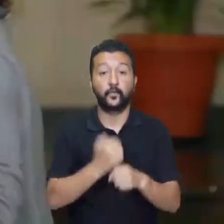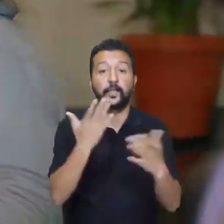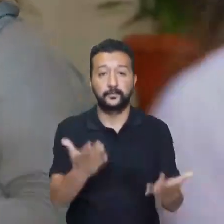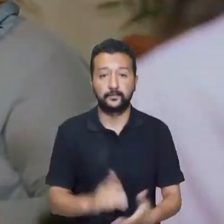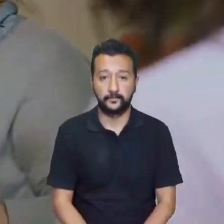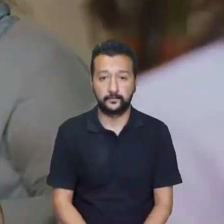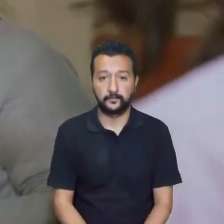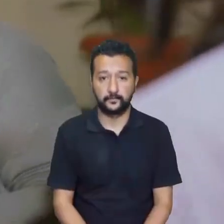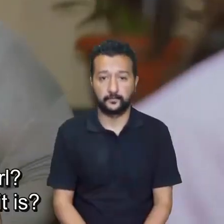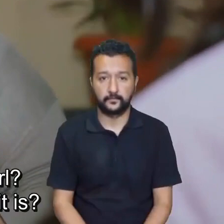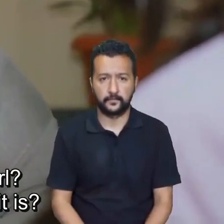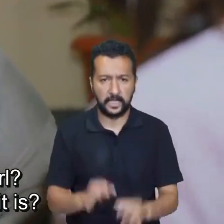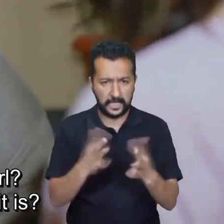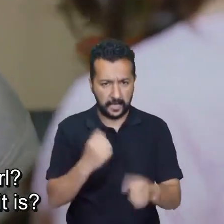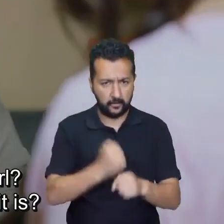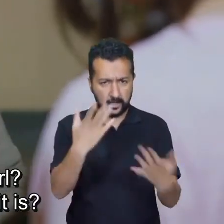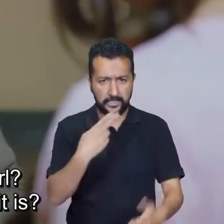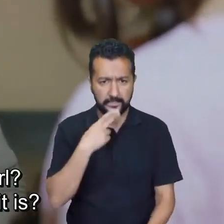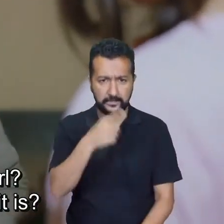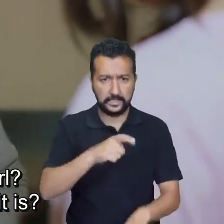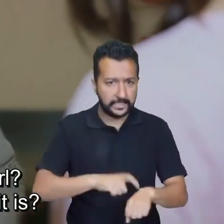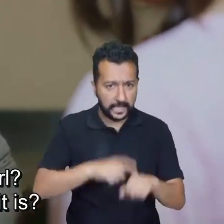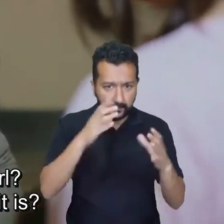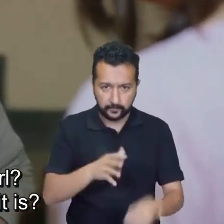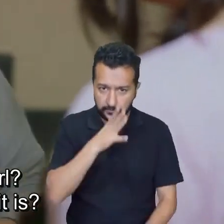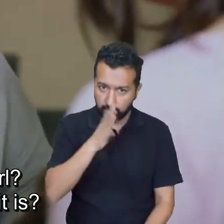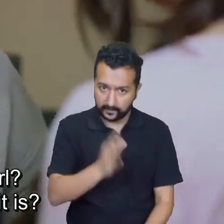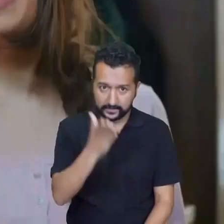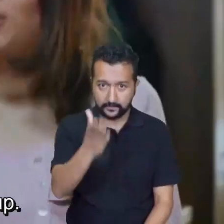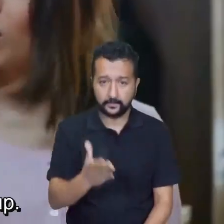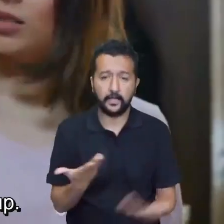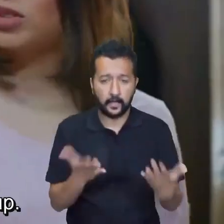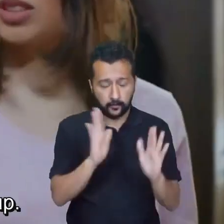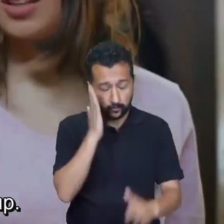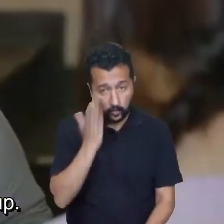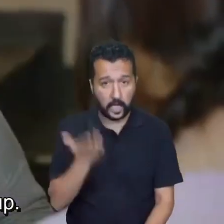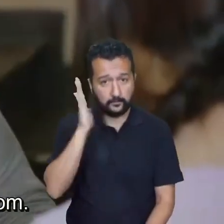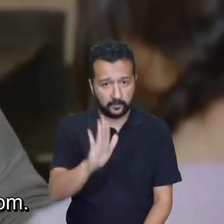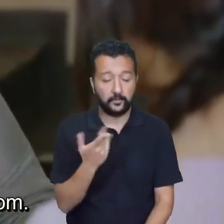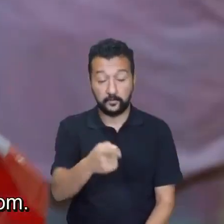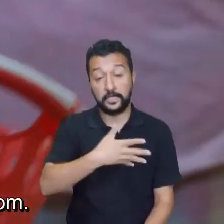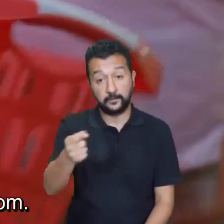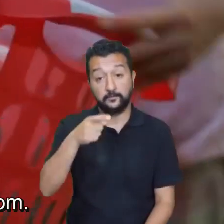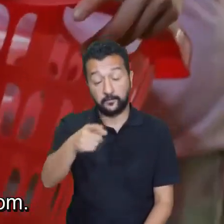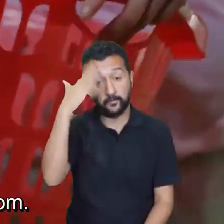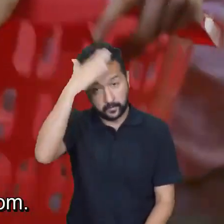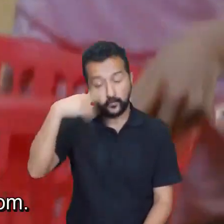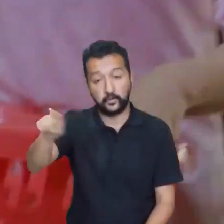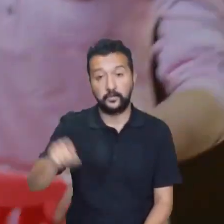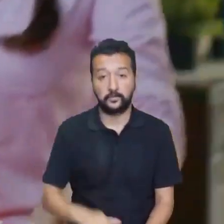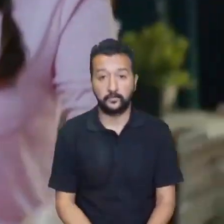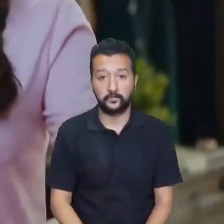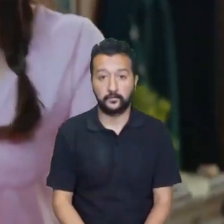Günaydın. Sevda çıktı. Ne günaydını kız? Saat kaç oldu, haberin var mı senin? Yani uyandım işte. Al götür şunu banyoya.